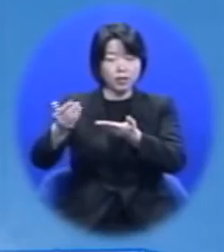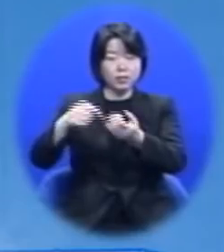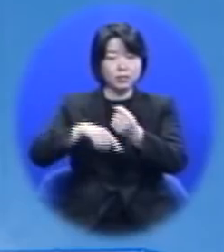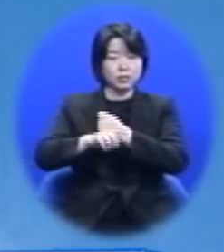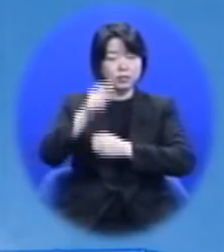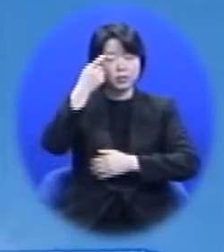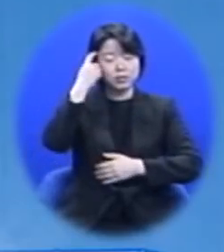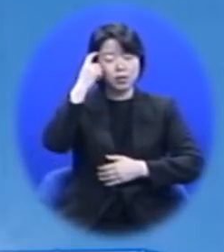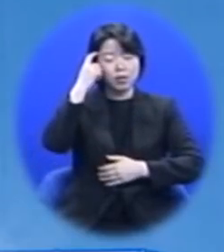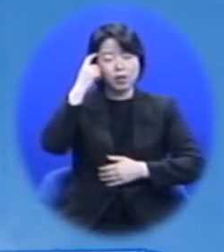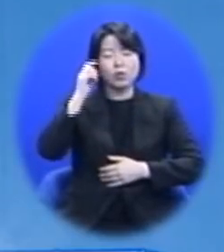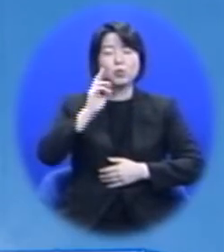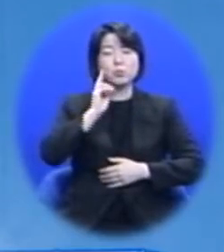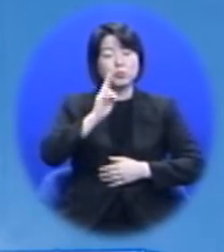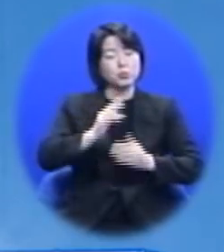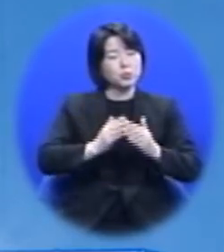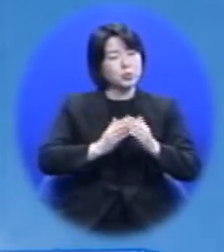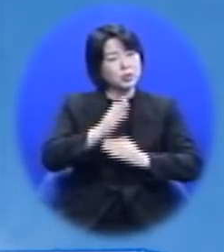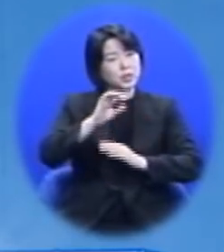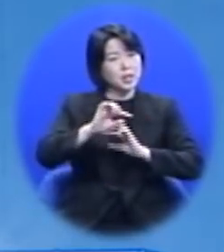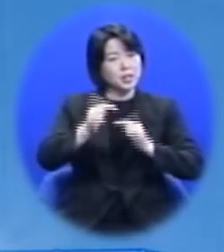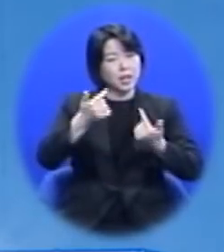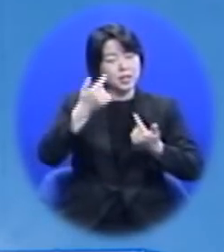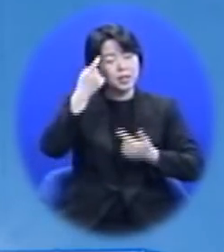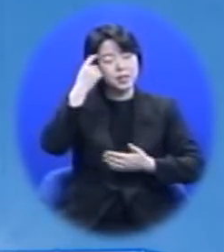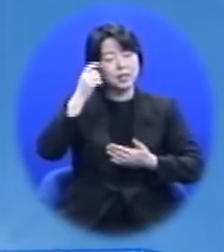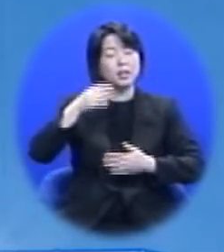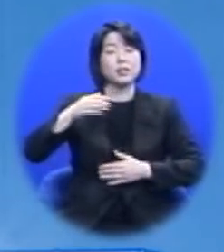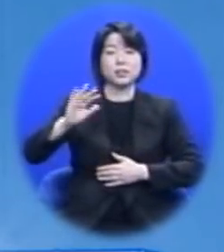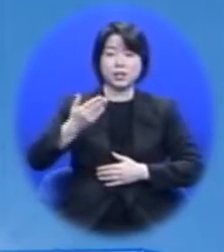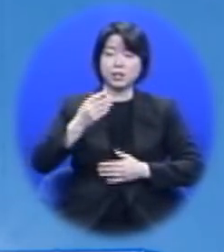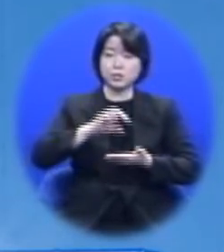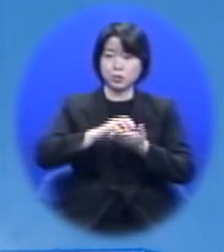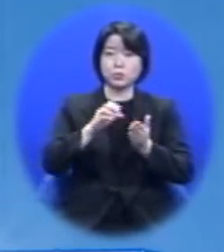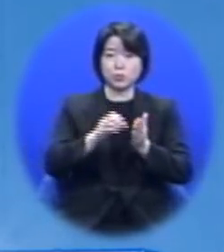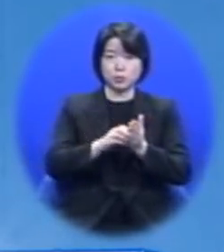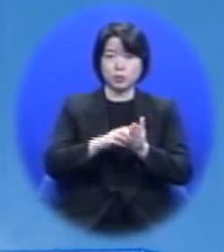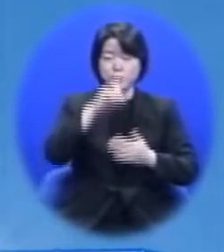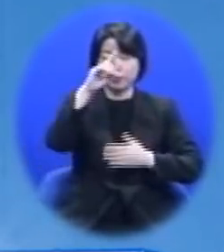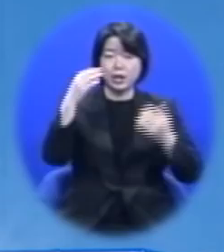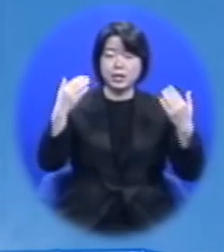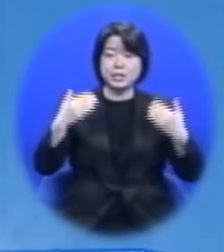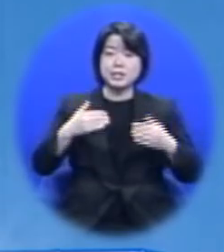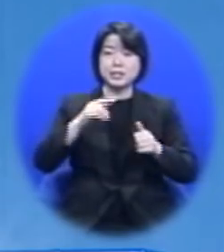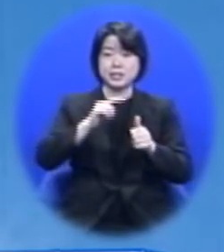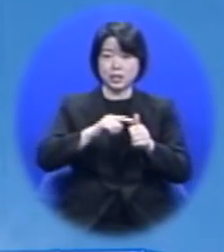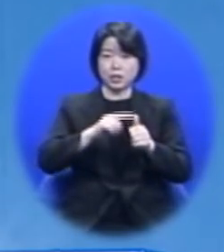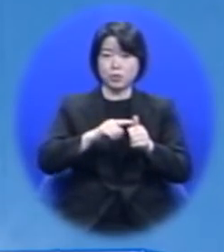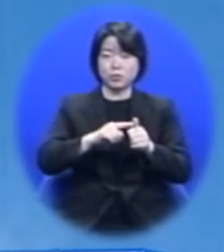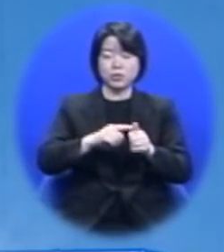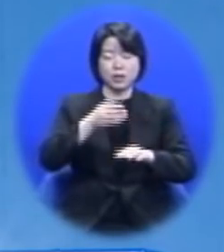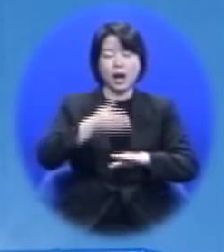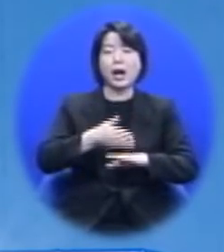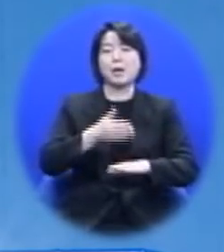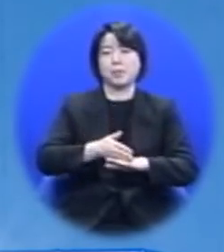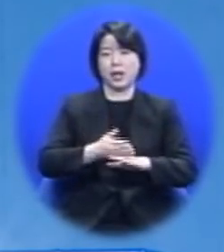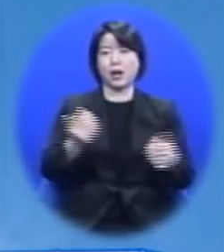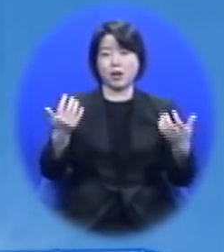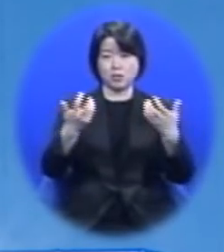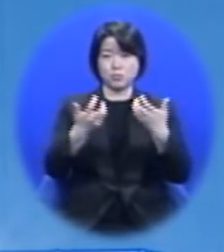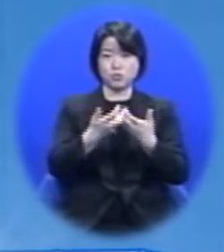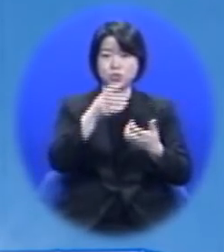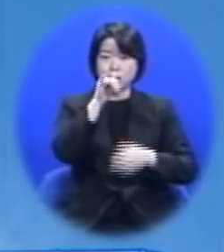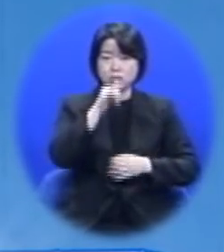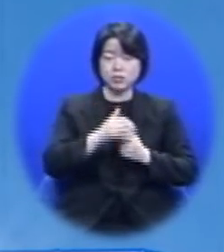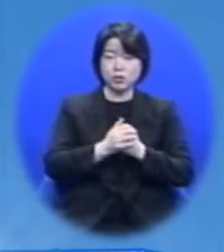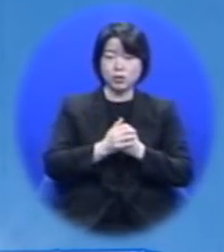너무 지나치잖아요? 이런 생각이 들 정도로 삭개오는 그게 그렇게 감사했어요. 아마